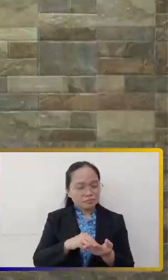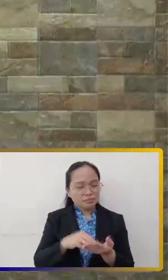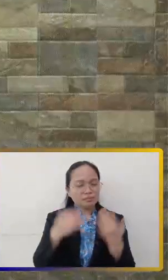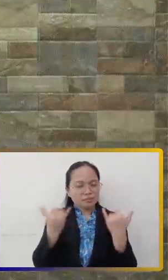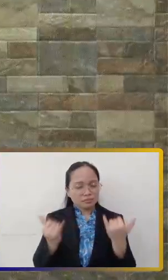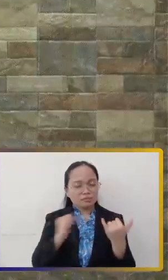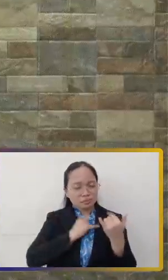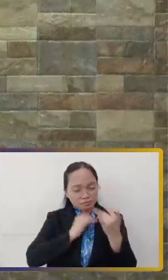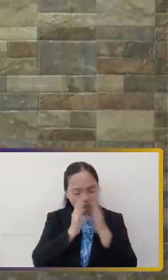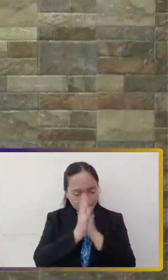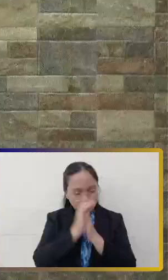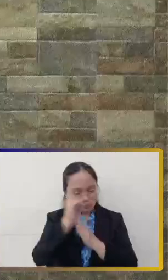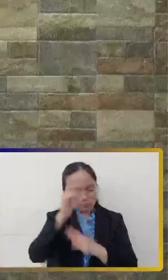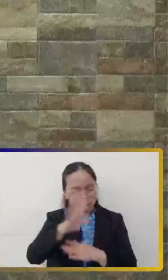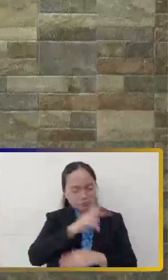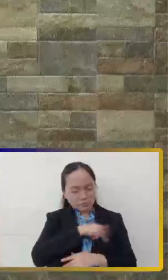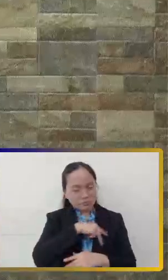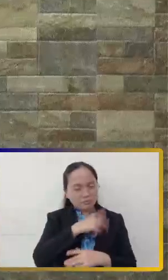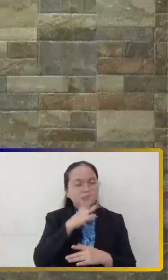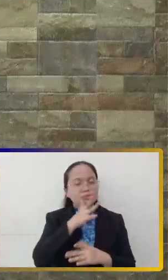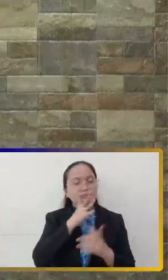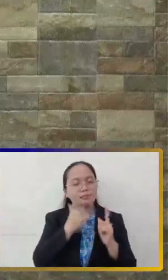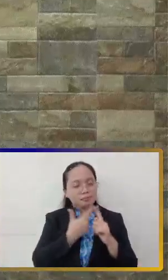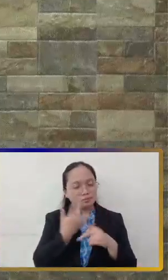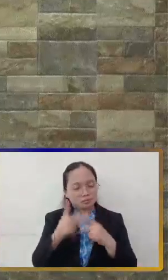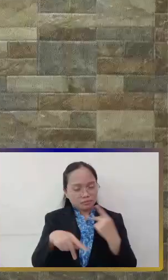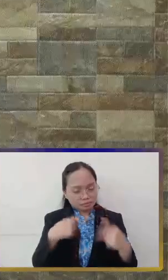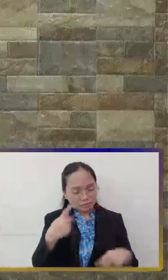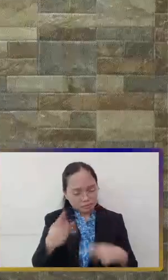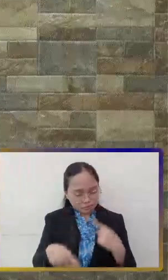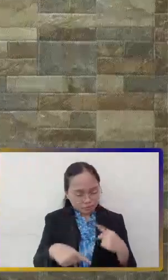Now I beg you, O God, to speak to your people.